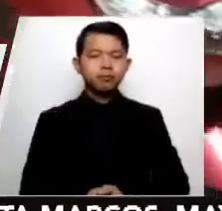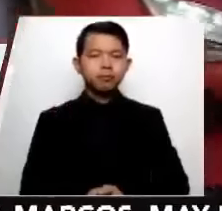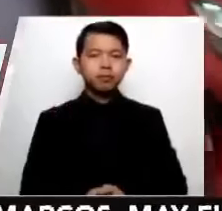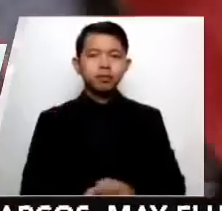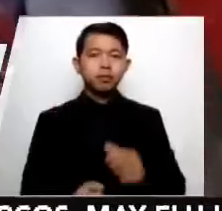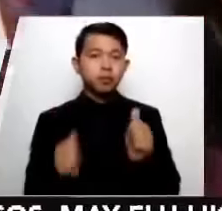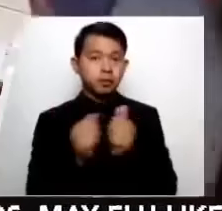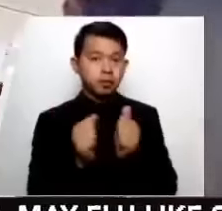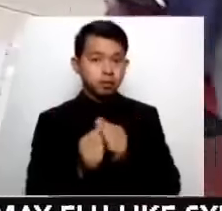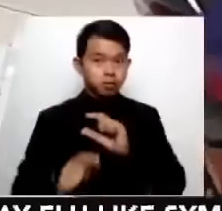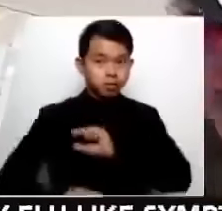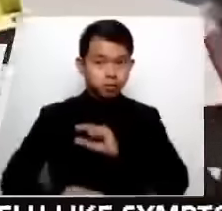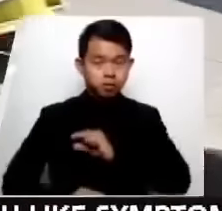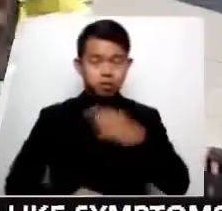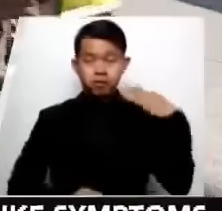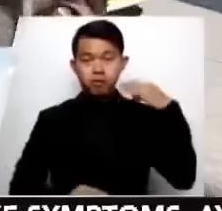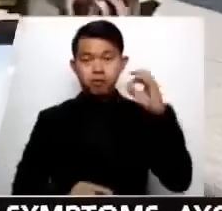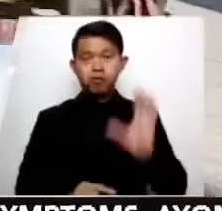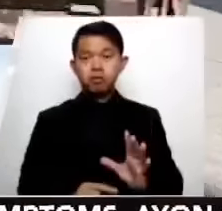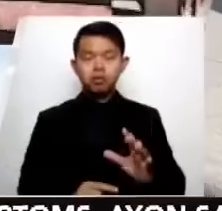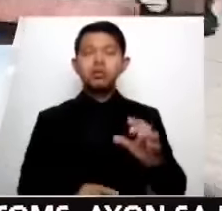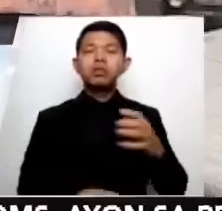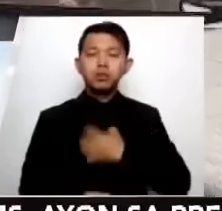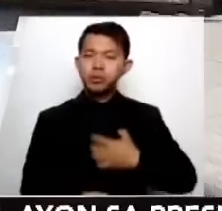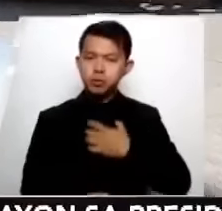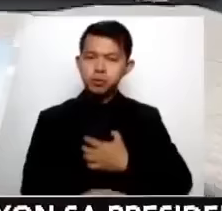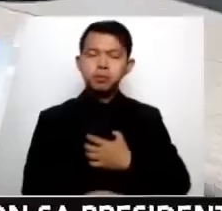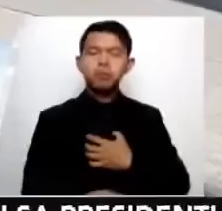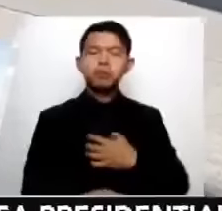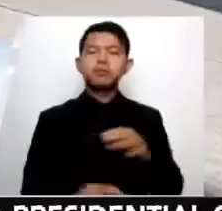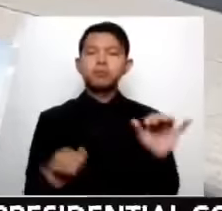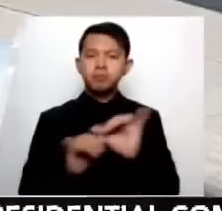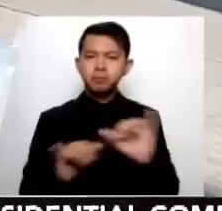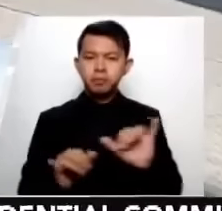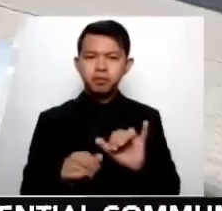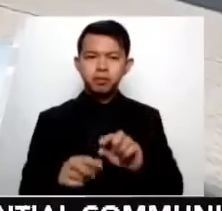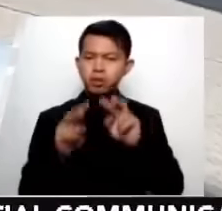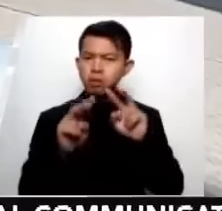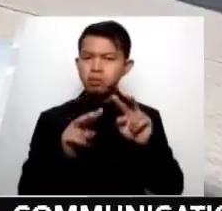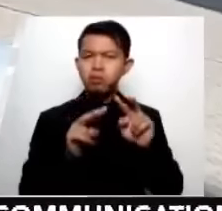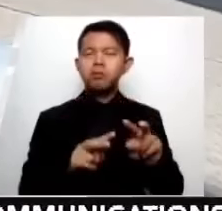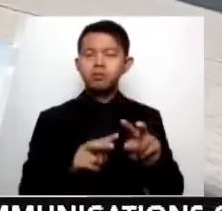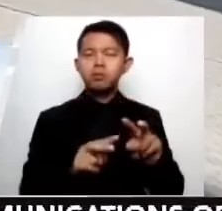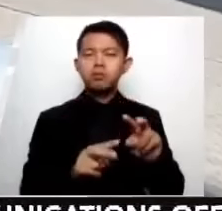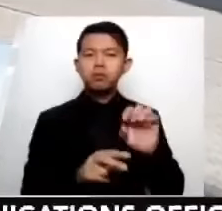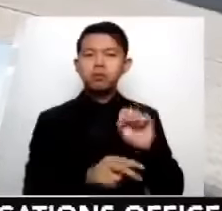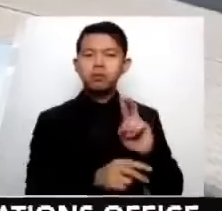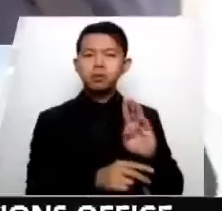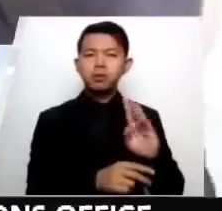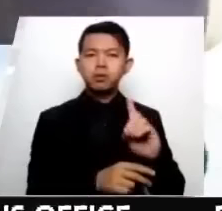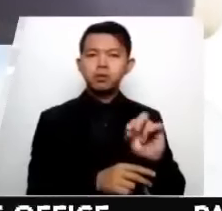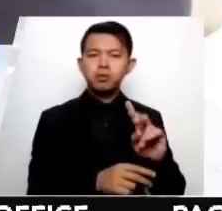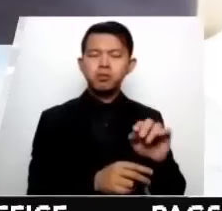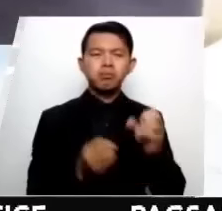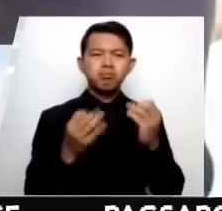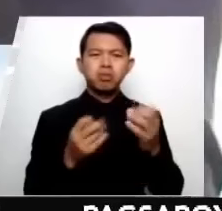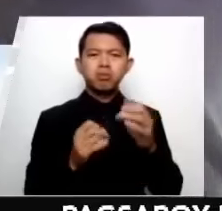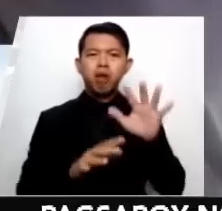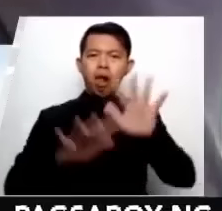security volunteer ng biktima sa pagbabantay daw sa subdivision, samut-saring harassment ang inaabot nila.